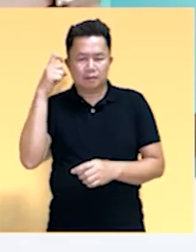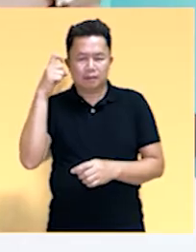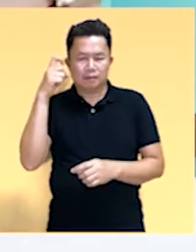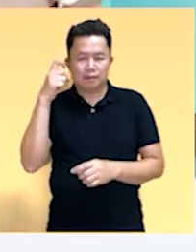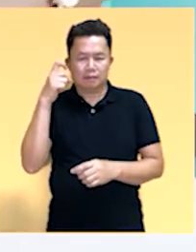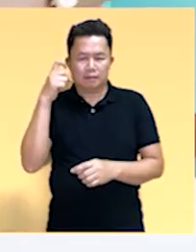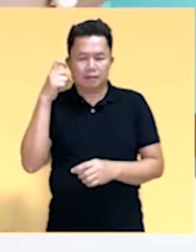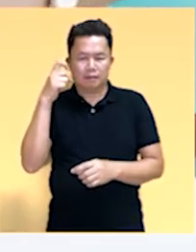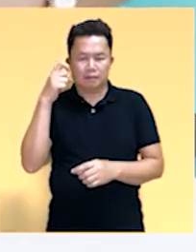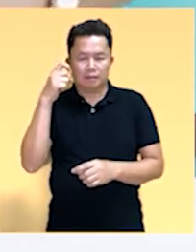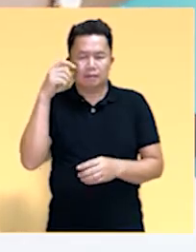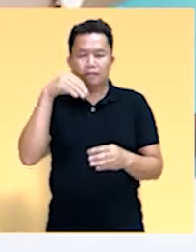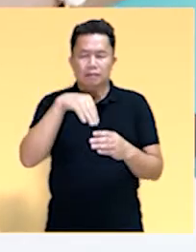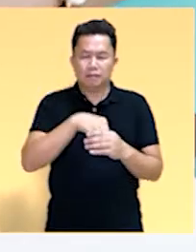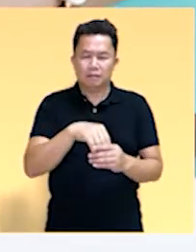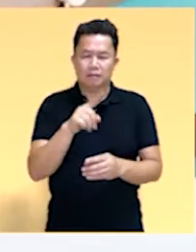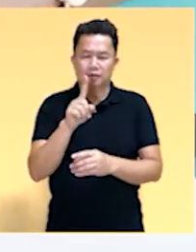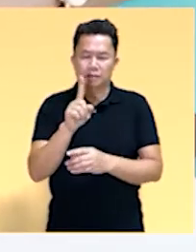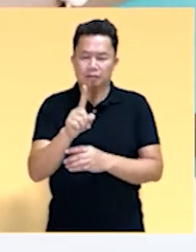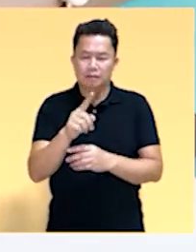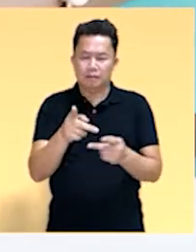nasa ones place.